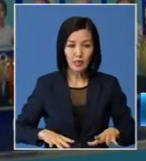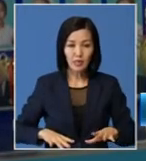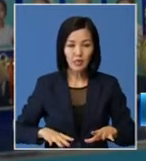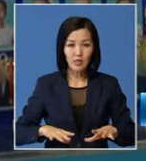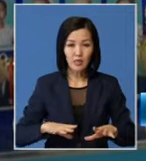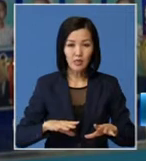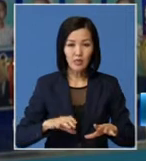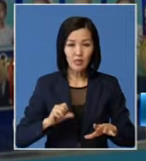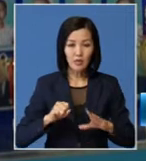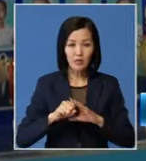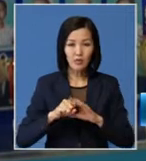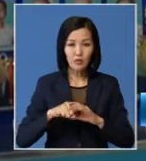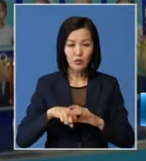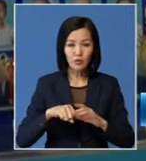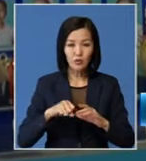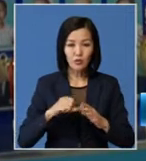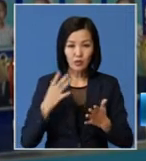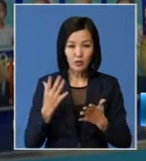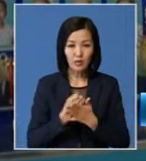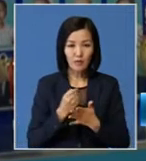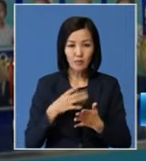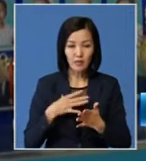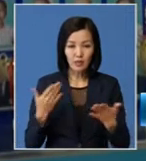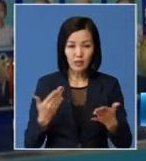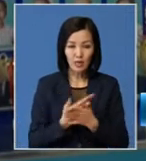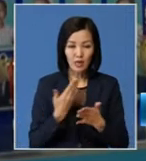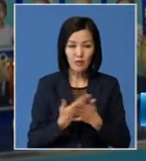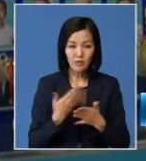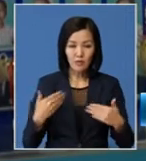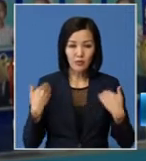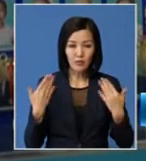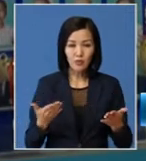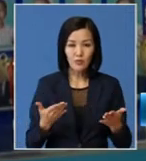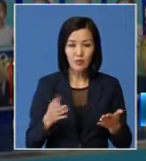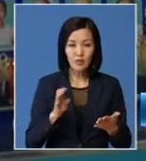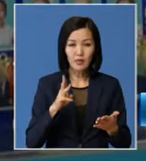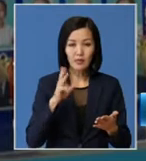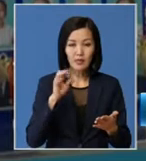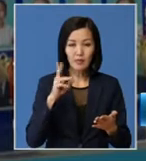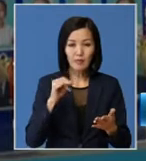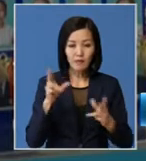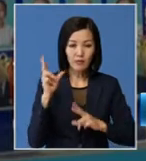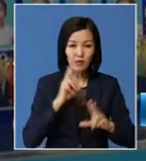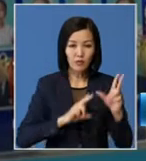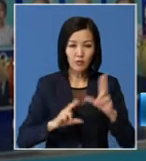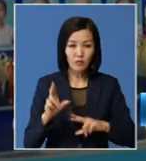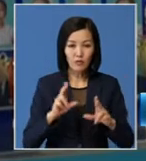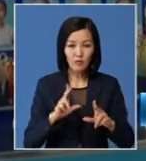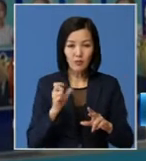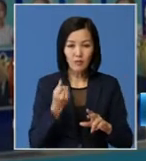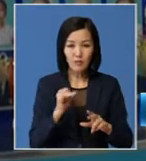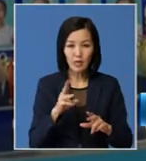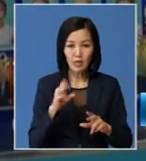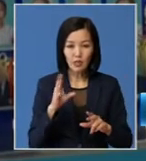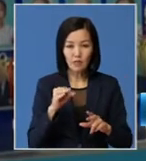мен ашқан жаңалығым. Сол жаңалықтарды көрсетіп және Сәтбаев институтында осы Байшашев деген